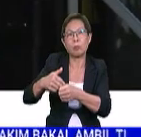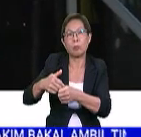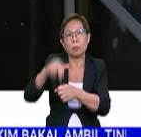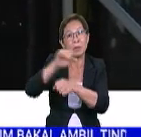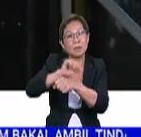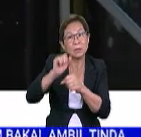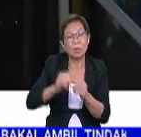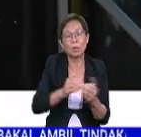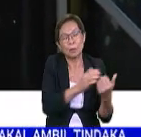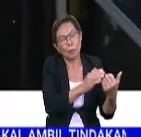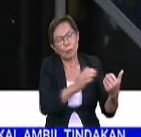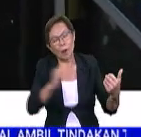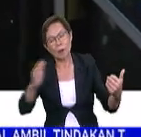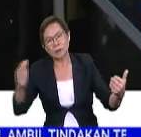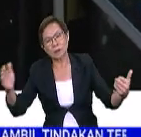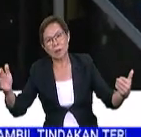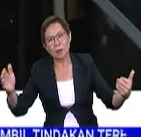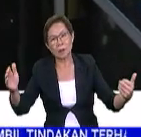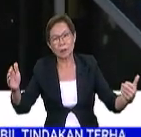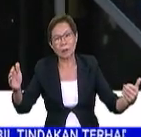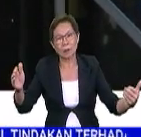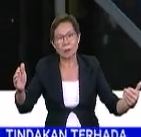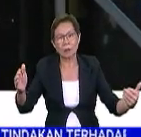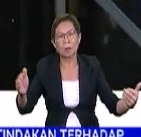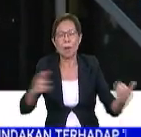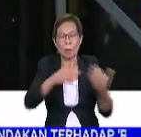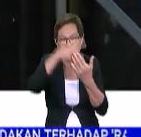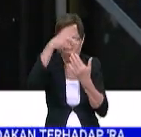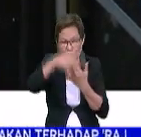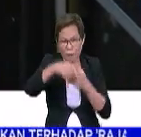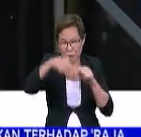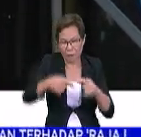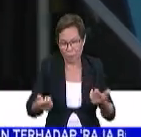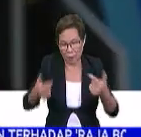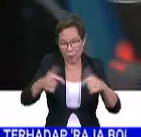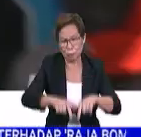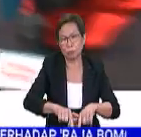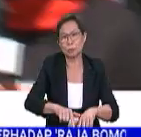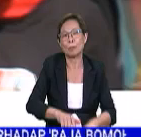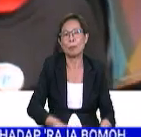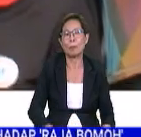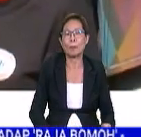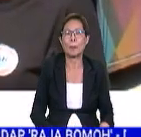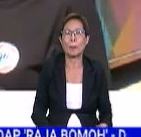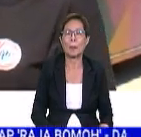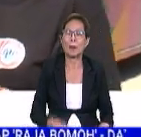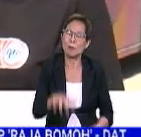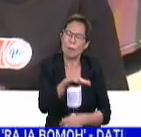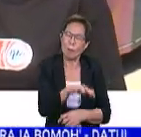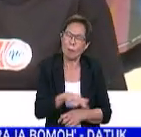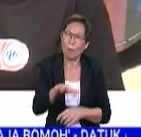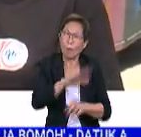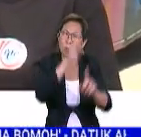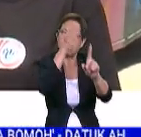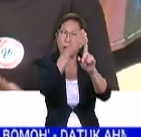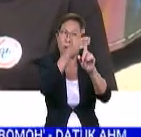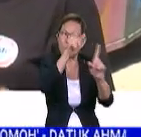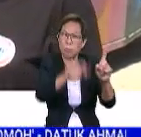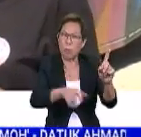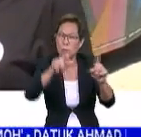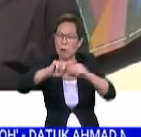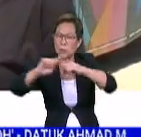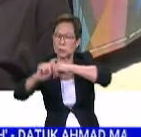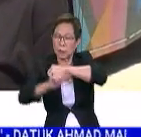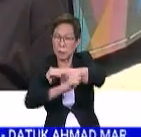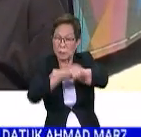langsung sepanjang tempoh program ini berlangsung. Selain itu Datuk, anggaran sasaran penduduk di